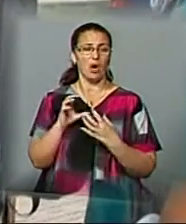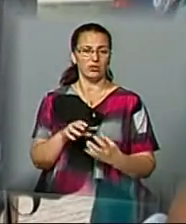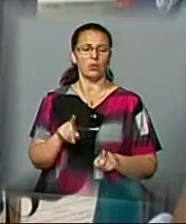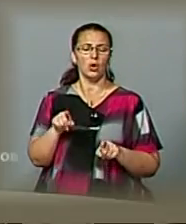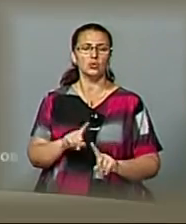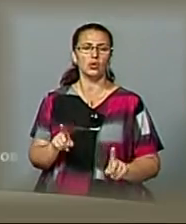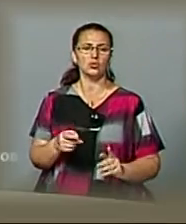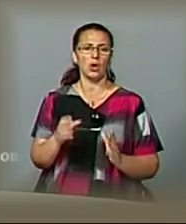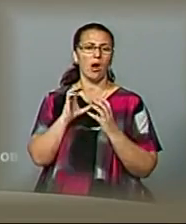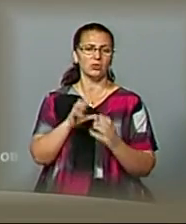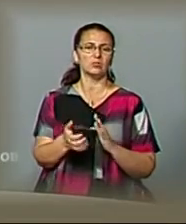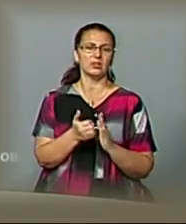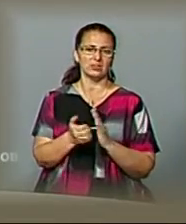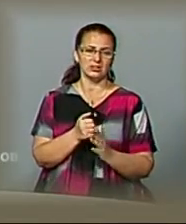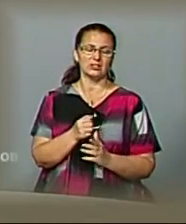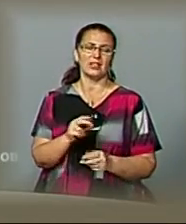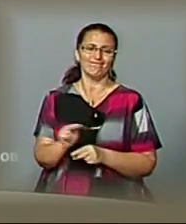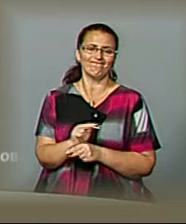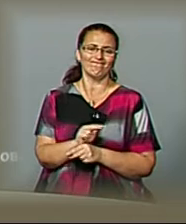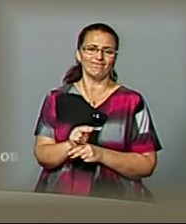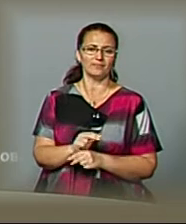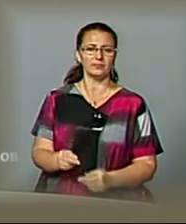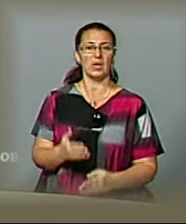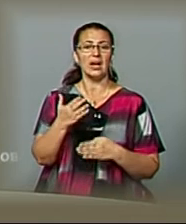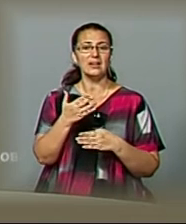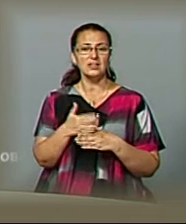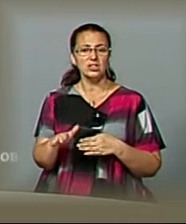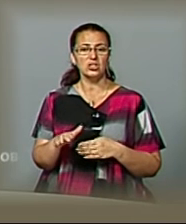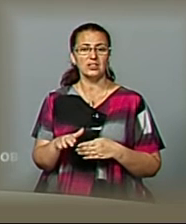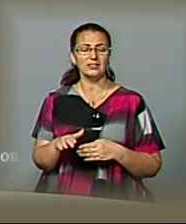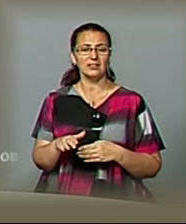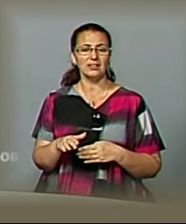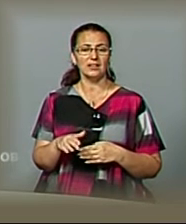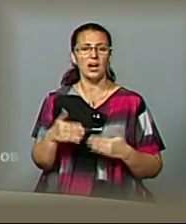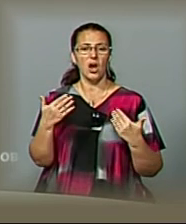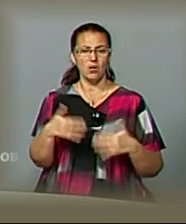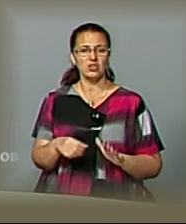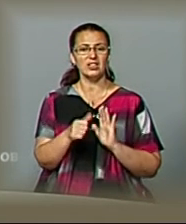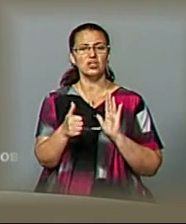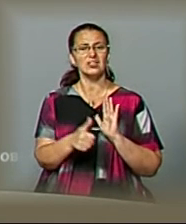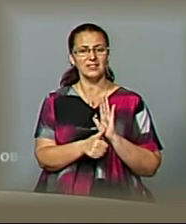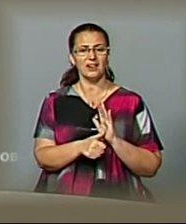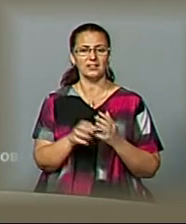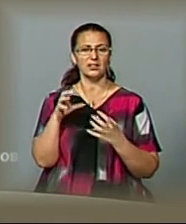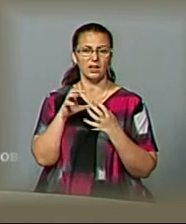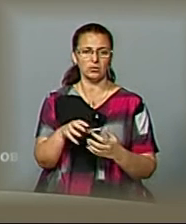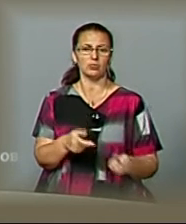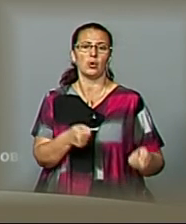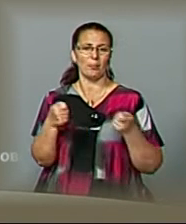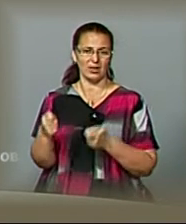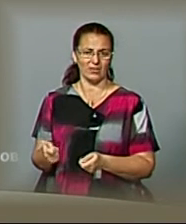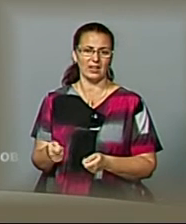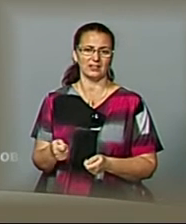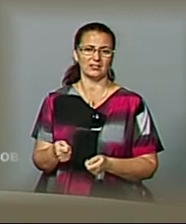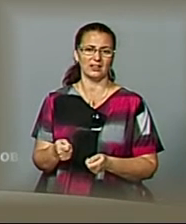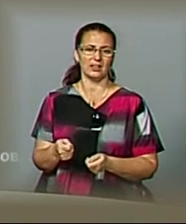вистачає, виправляють. Купуємо 150 нових автобусів, частина з них вже прийшла, вже 16 автобусів в місті, до кінця року 150 мають вже